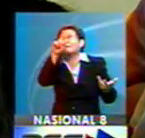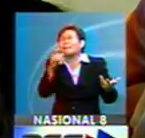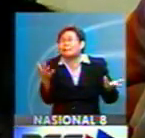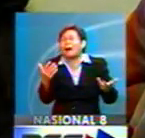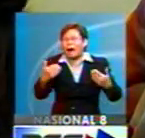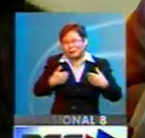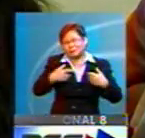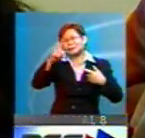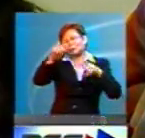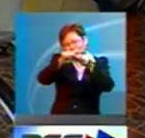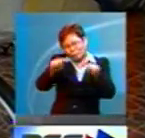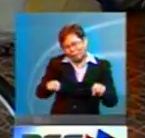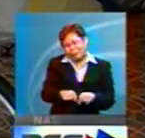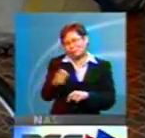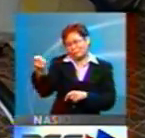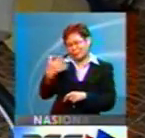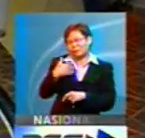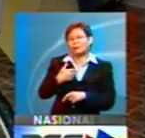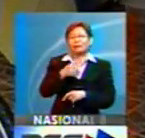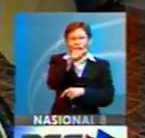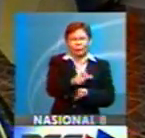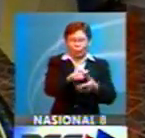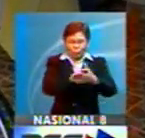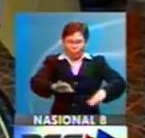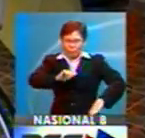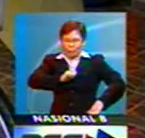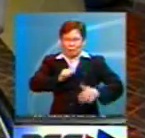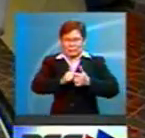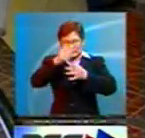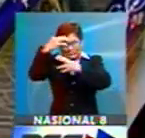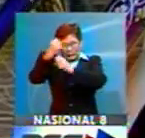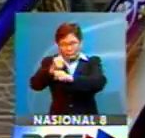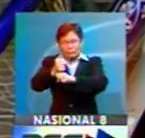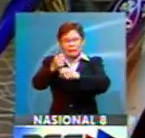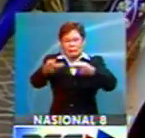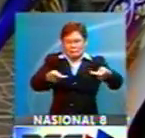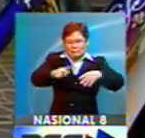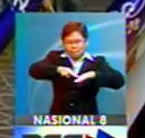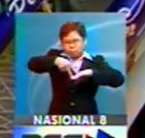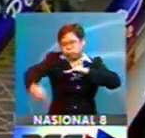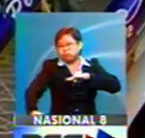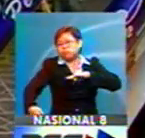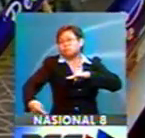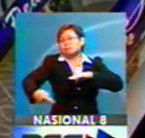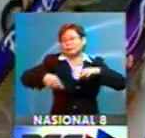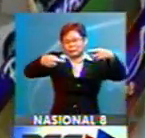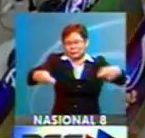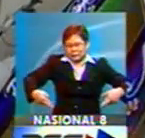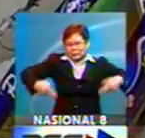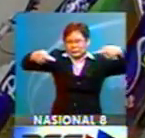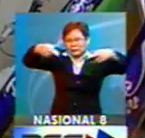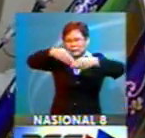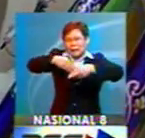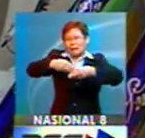kata adalah satu tempat. Mangsa berjaya menyelamatkan diri dengan nekat terjun daripada kereta apabila tayarnya tersangkut